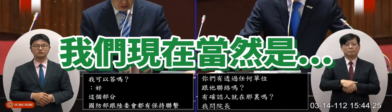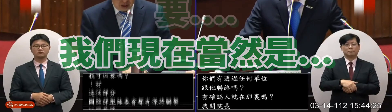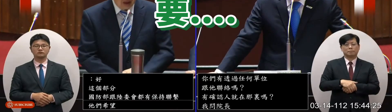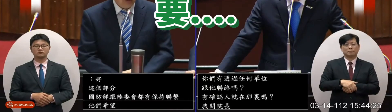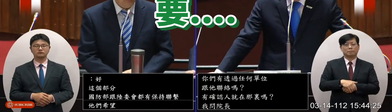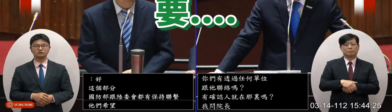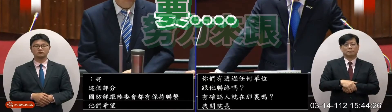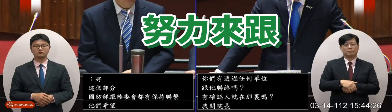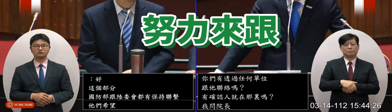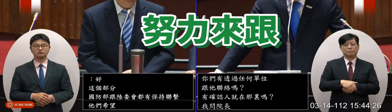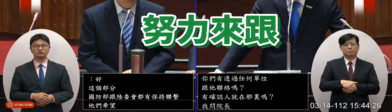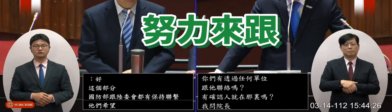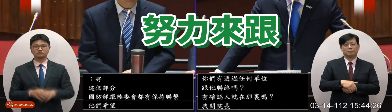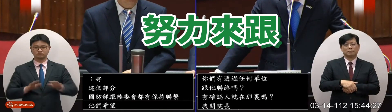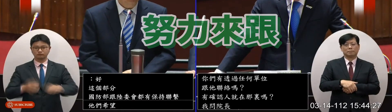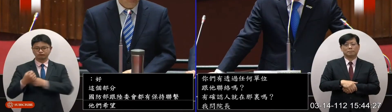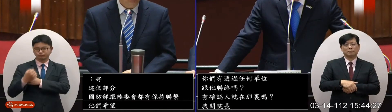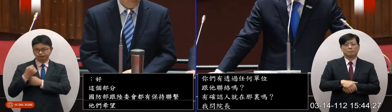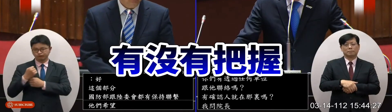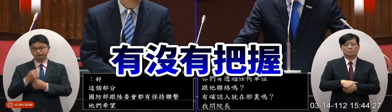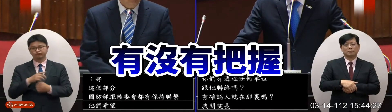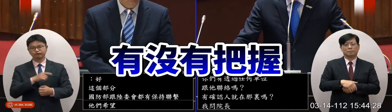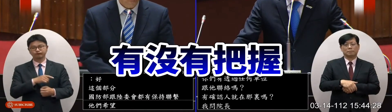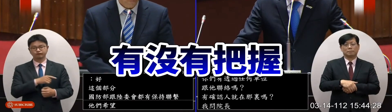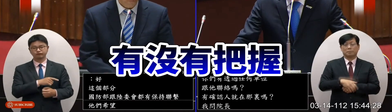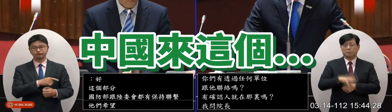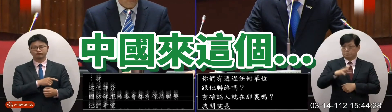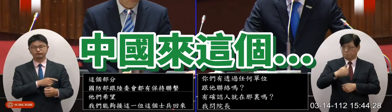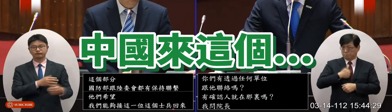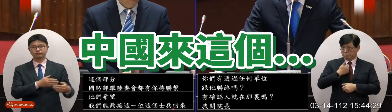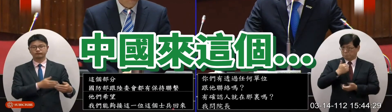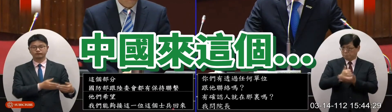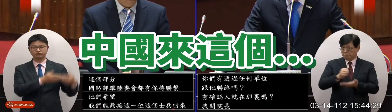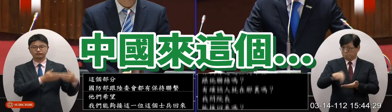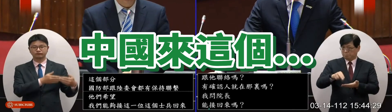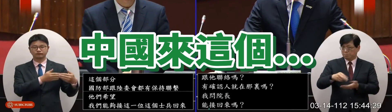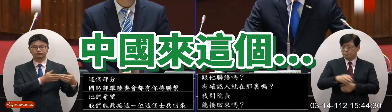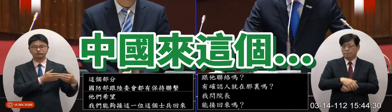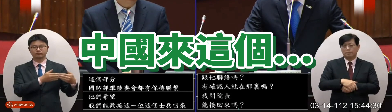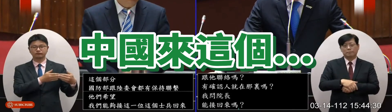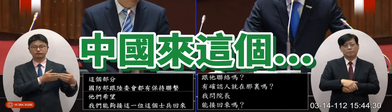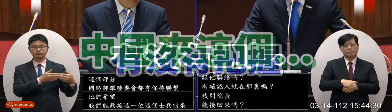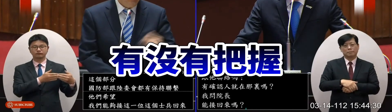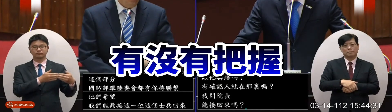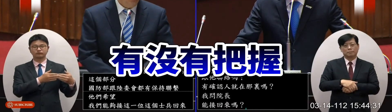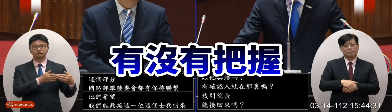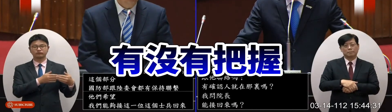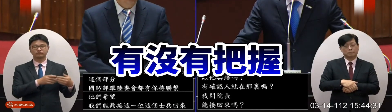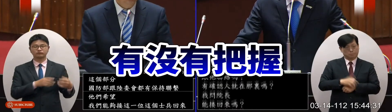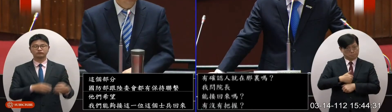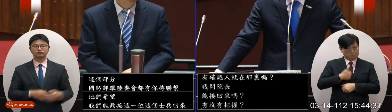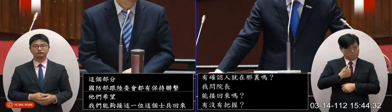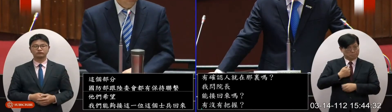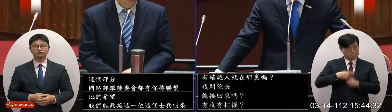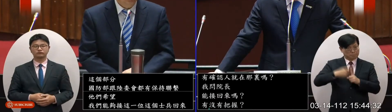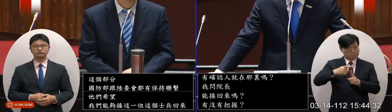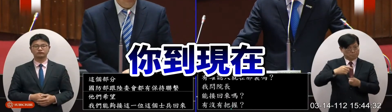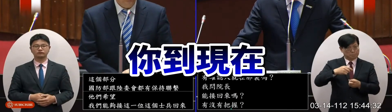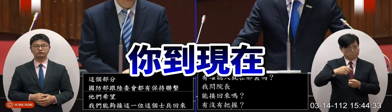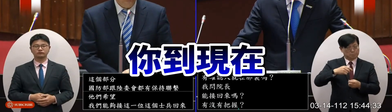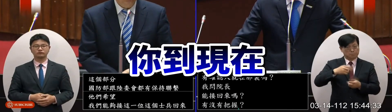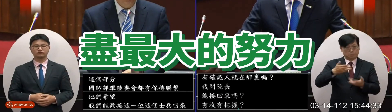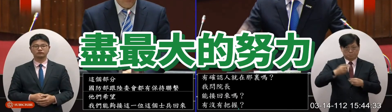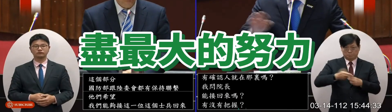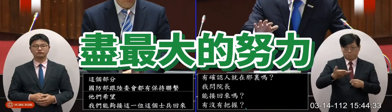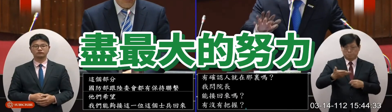是要努力来跟 有没有把握 中国来这个 有没有把握？你